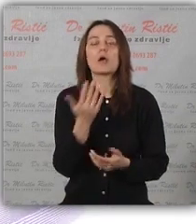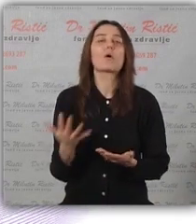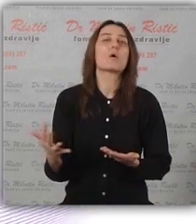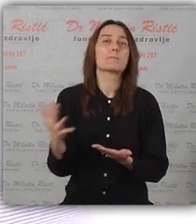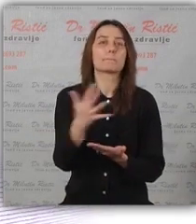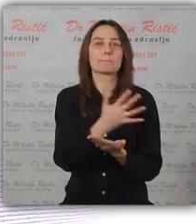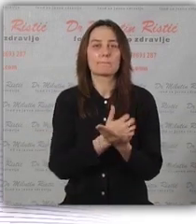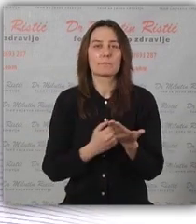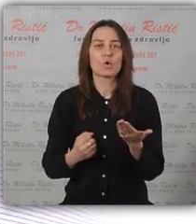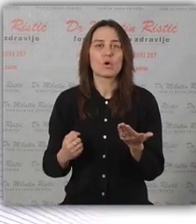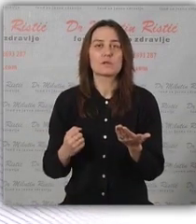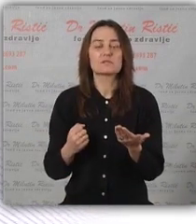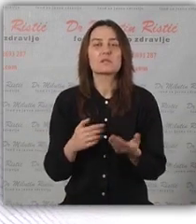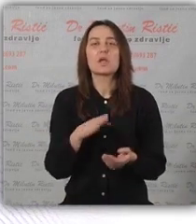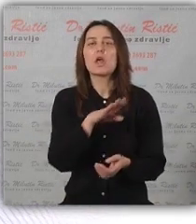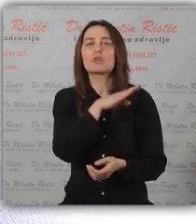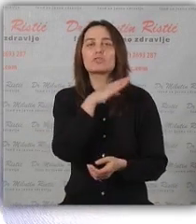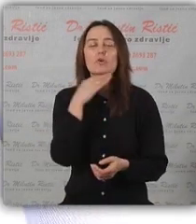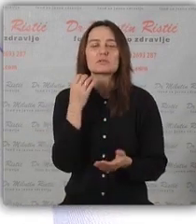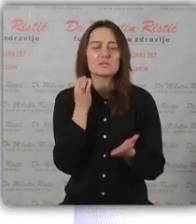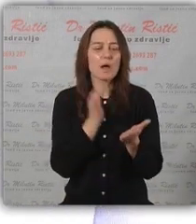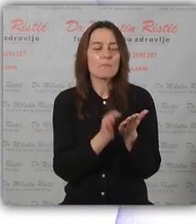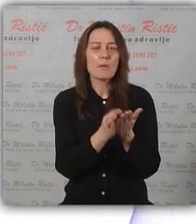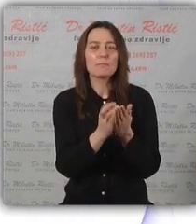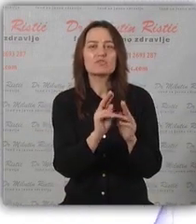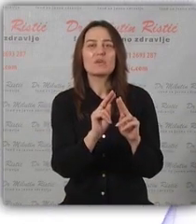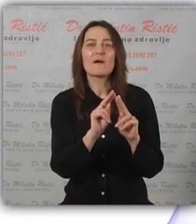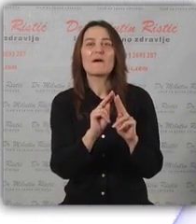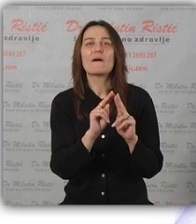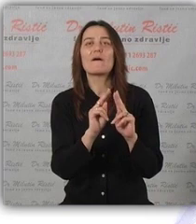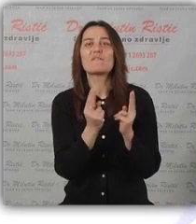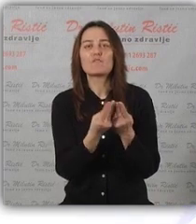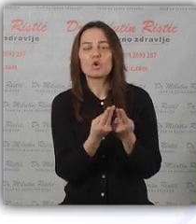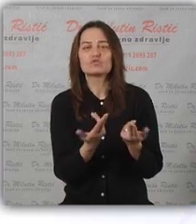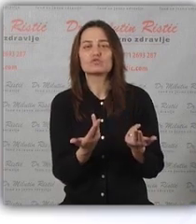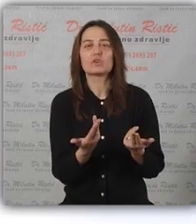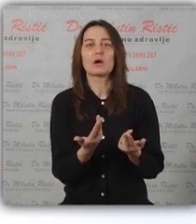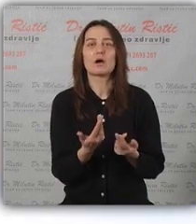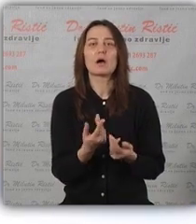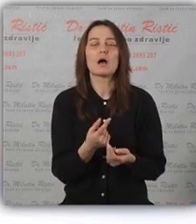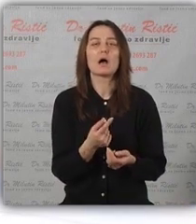ili ako koristi dosta bobičastog voća,